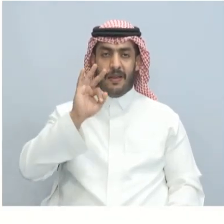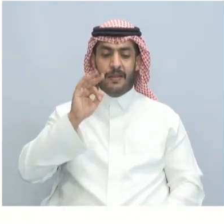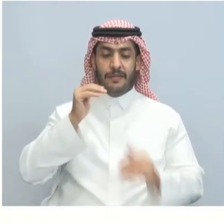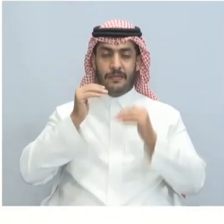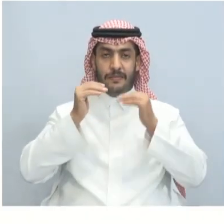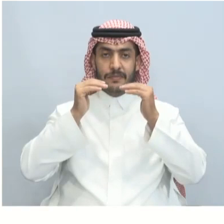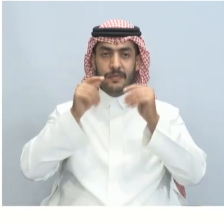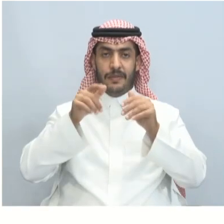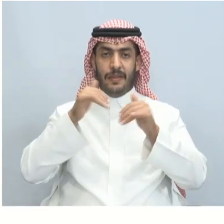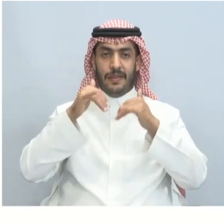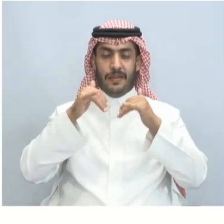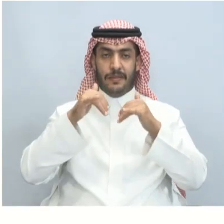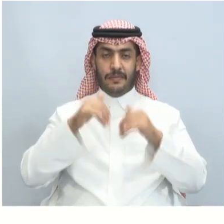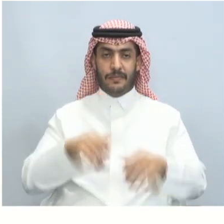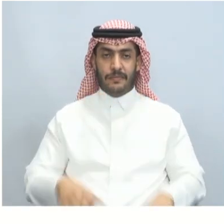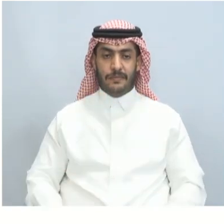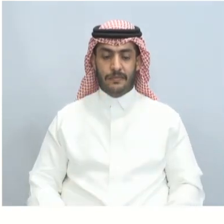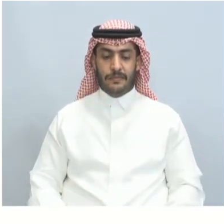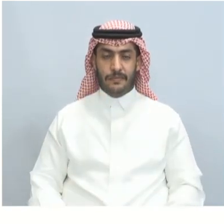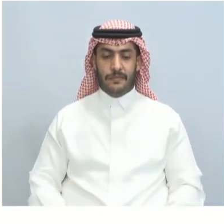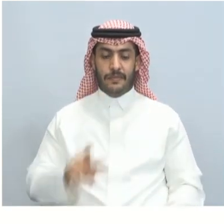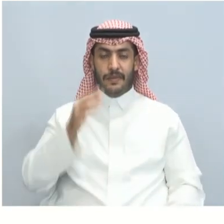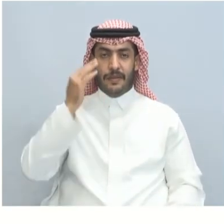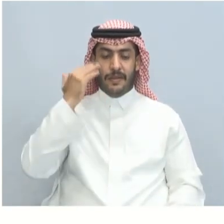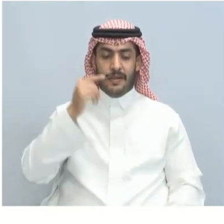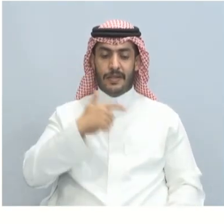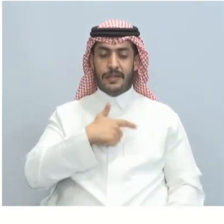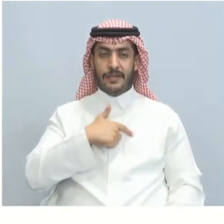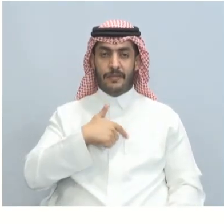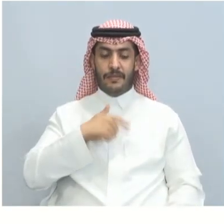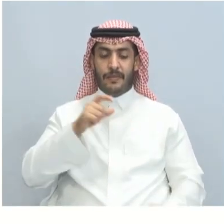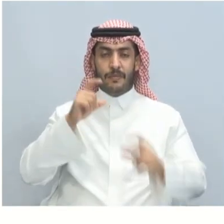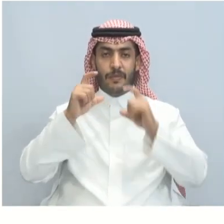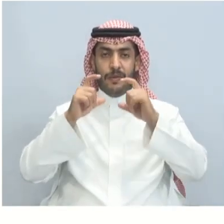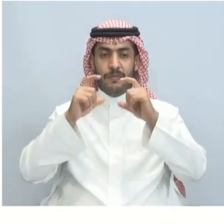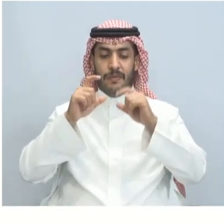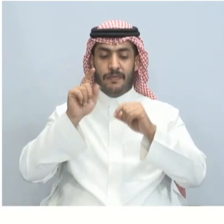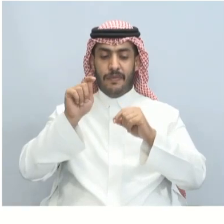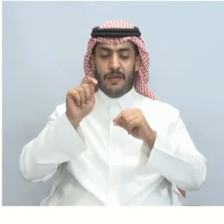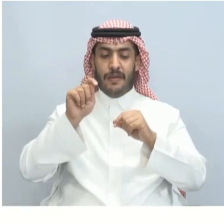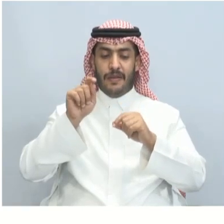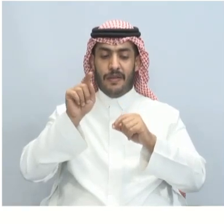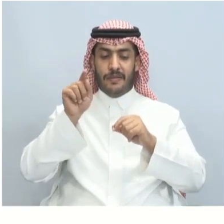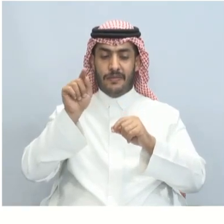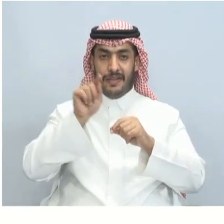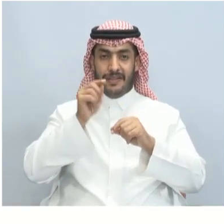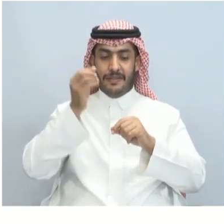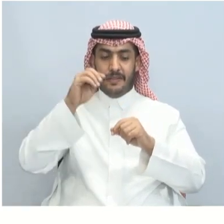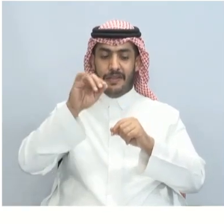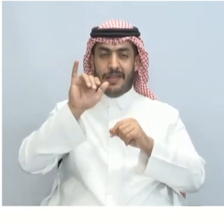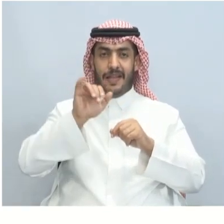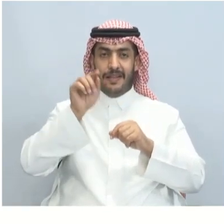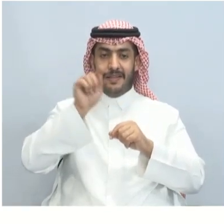فيصبح بهذه الصوره ولا ننسى ان نسمي هذا المربع ف شرطه ق شرطه